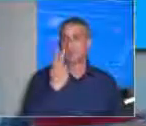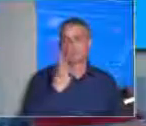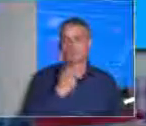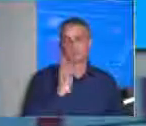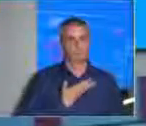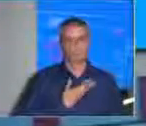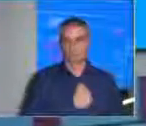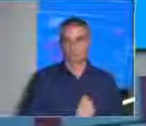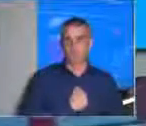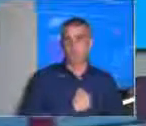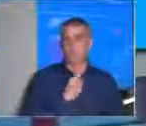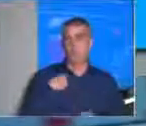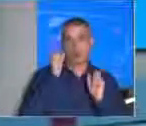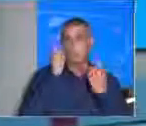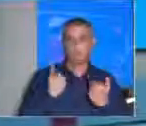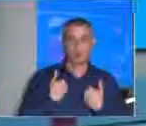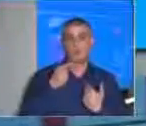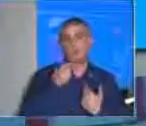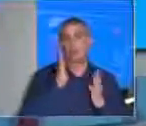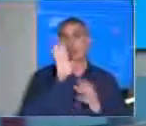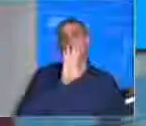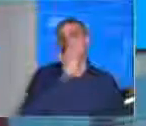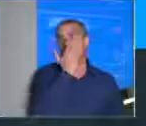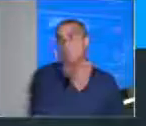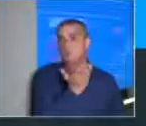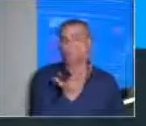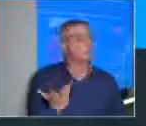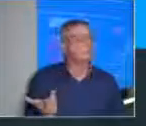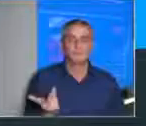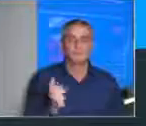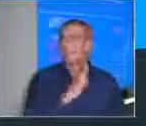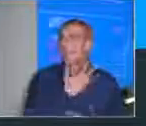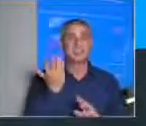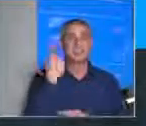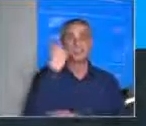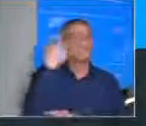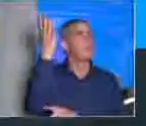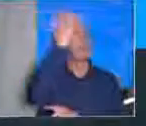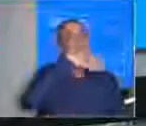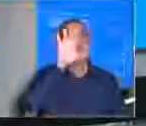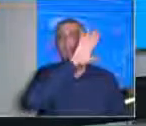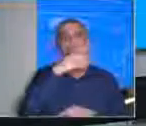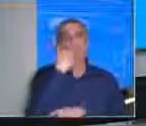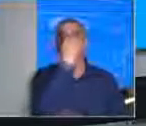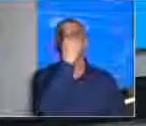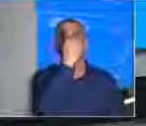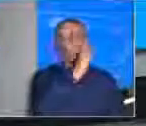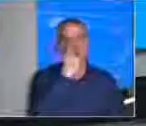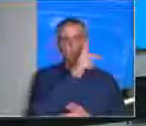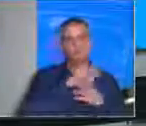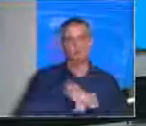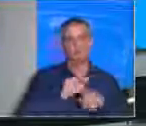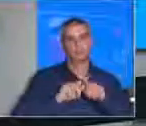שזה מצער, אבל זה לא מפתיע אותי, כי זה אירופה. אין ארץ באירופה שאנחנו לא רואים את ההשפעה